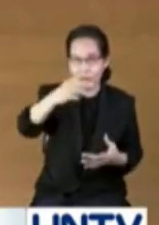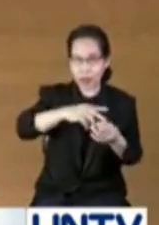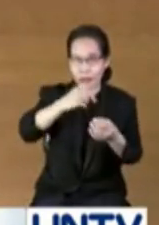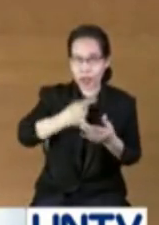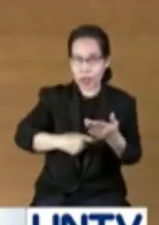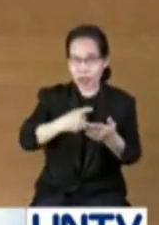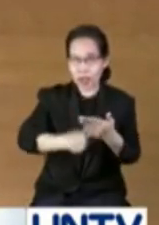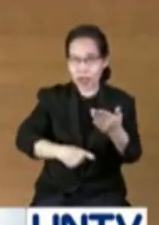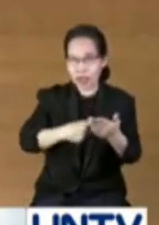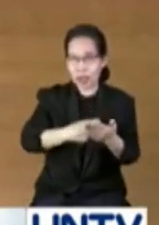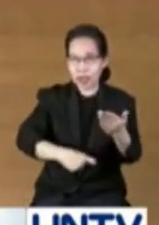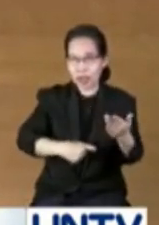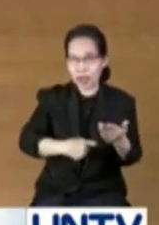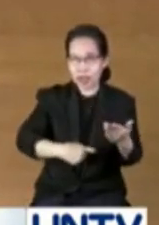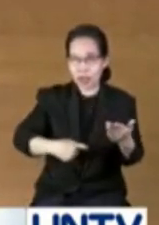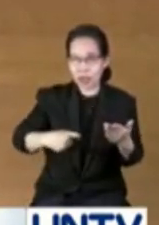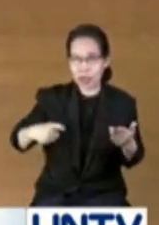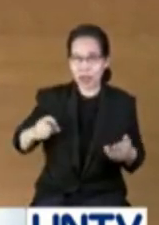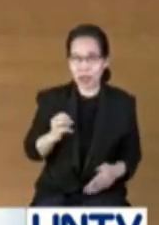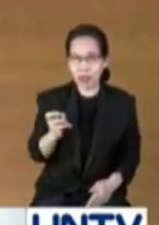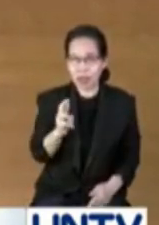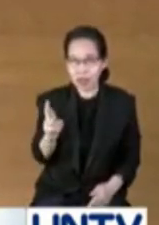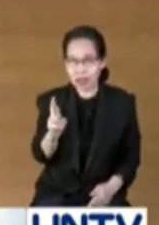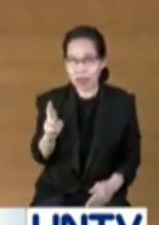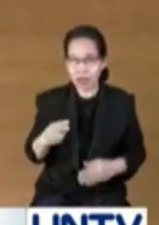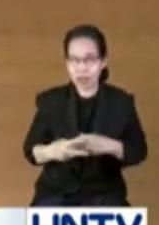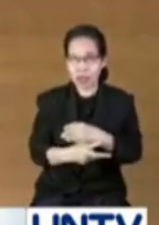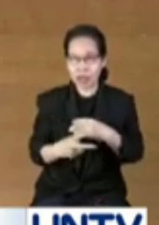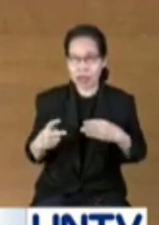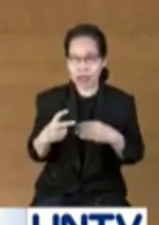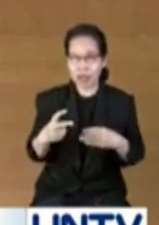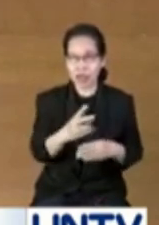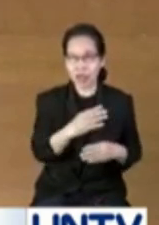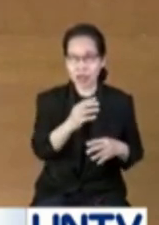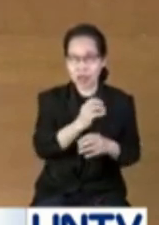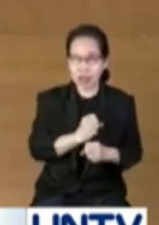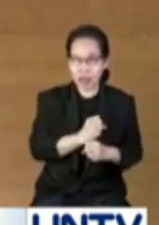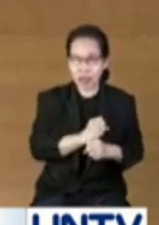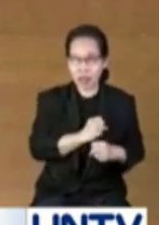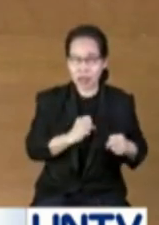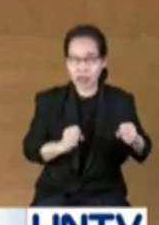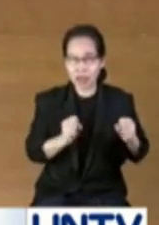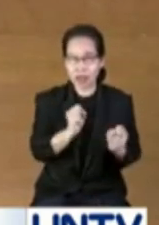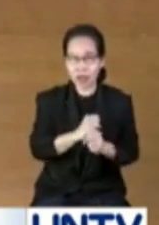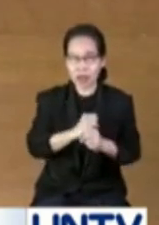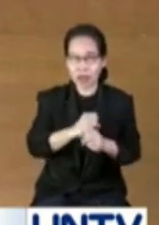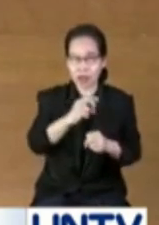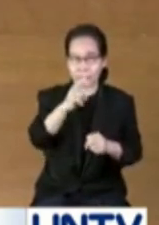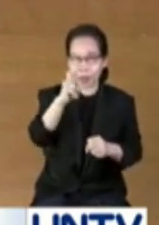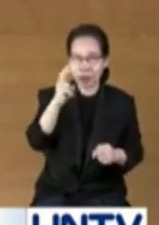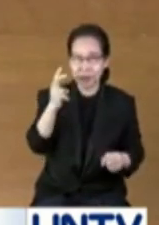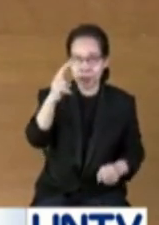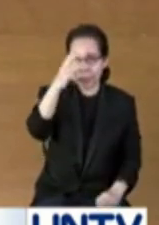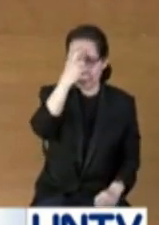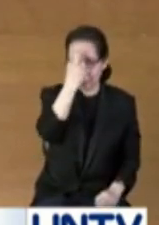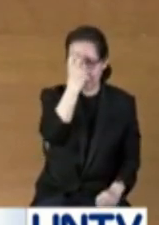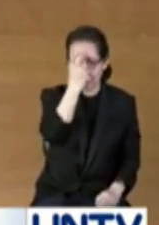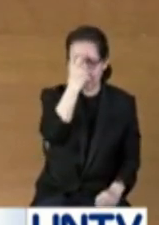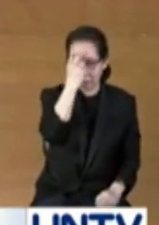ang mga smuggler, mga hoarder at mga nagmamanipula ng presyo ng produktong